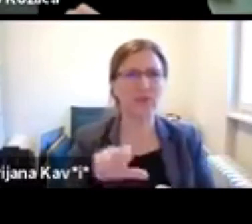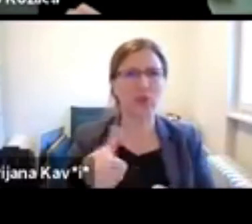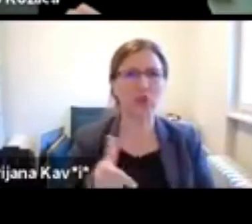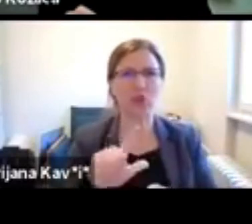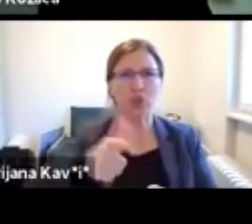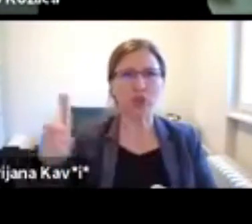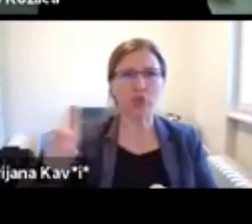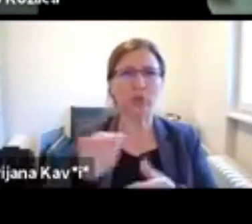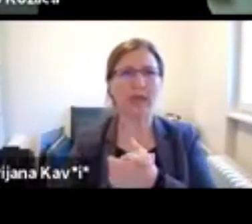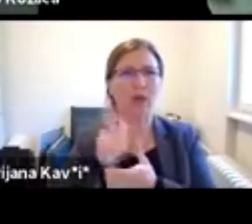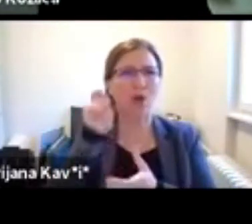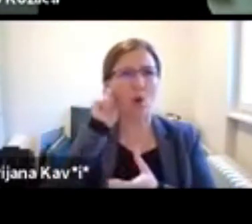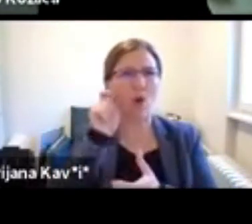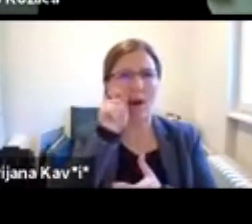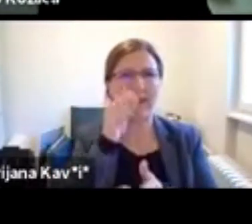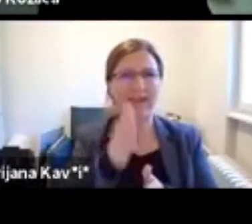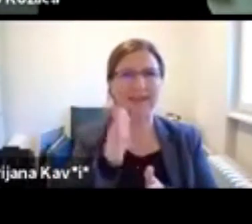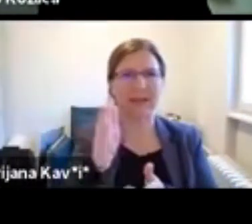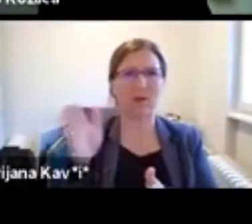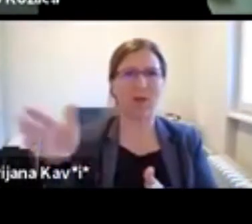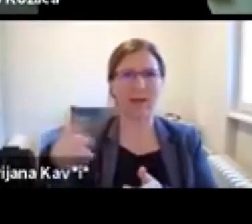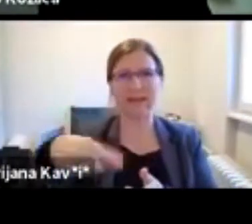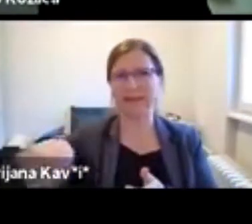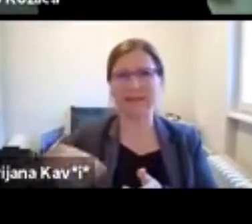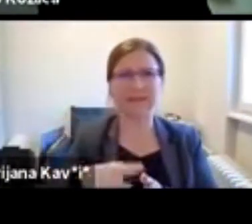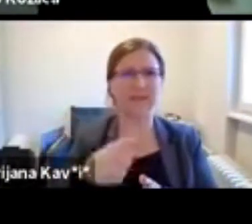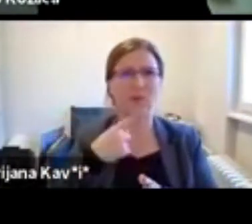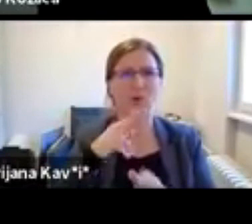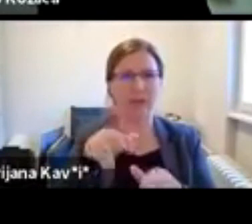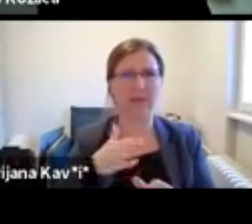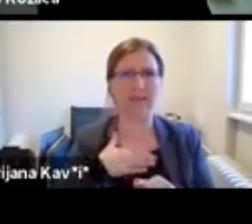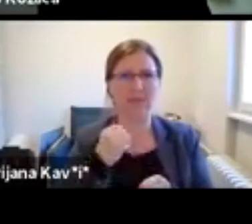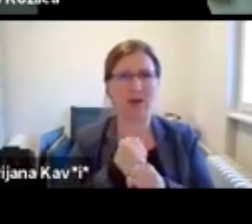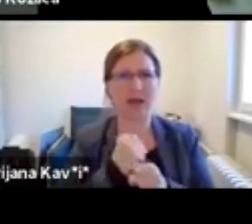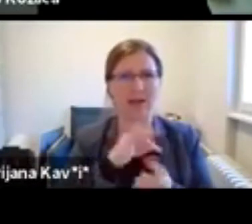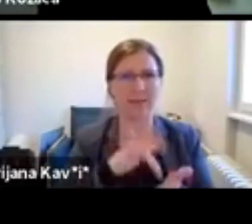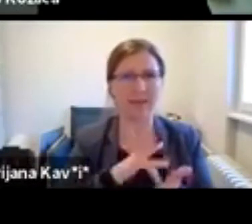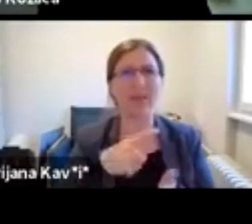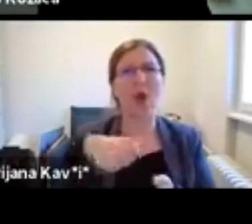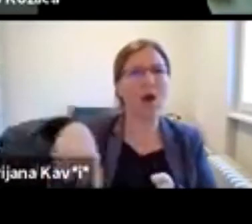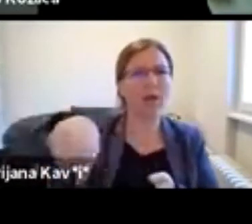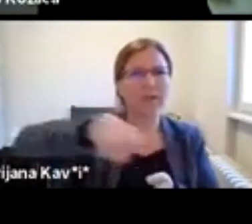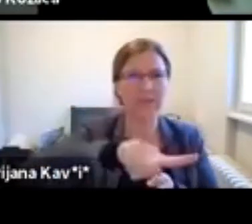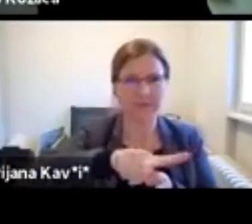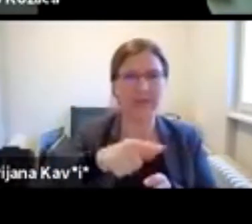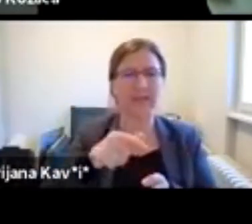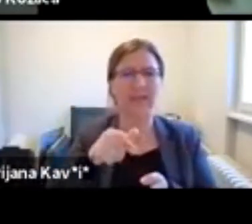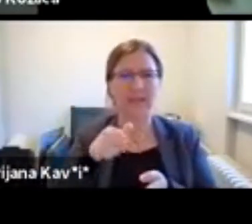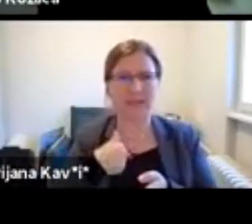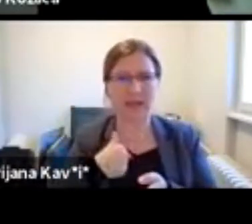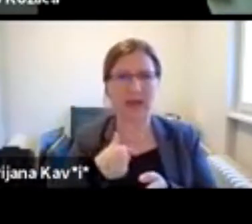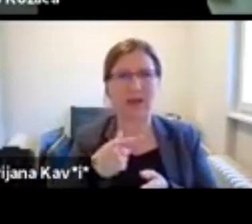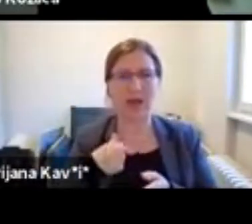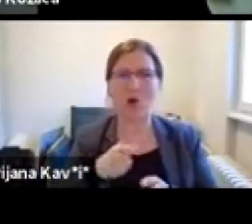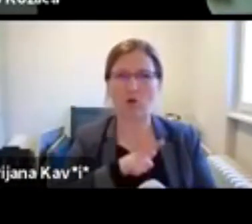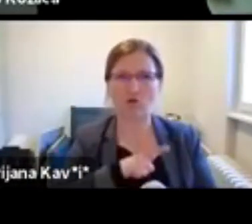kolege koje imaju već svoje radno mjesto. Očekujemo od vas iz profesionalne rehabilitacije da i dalje